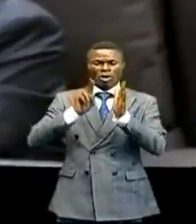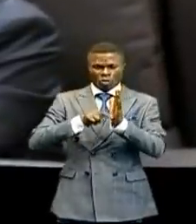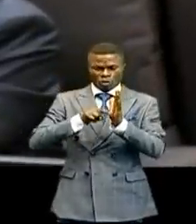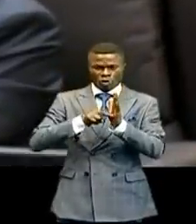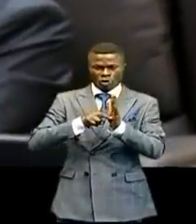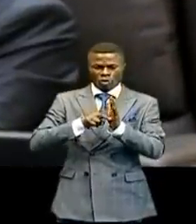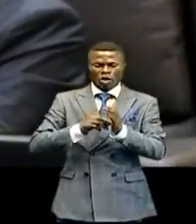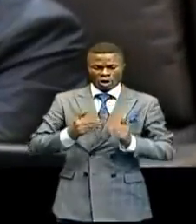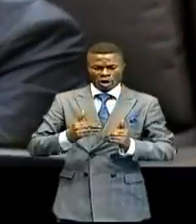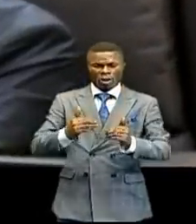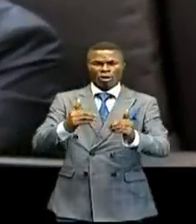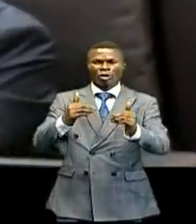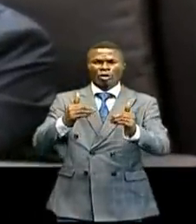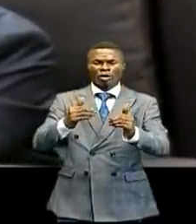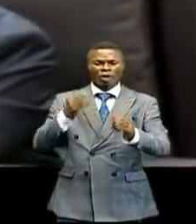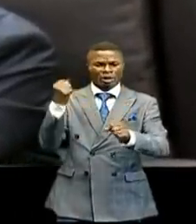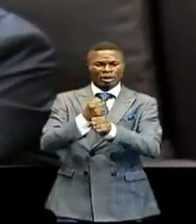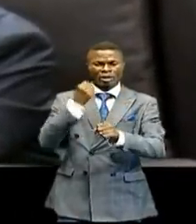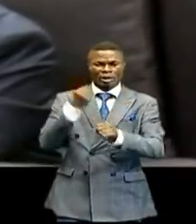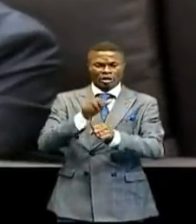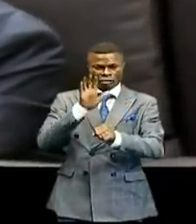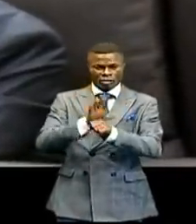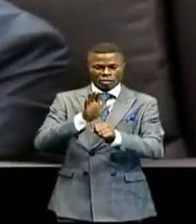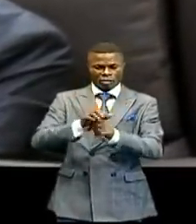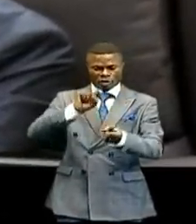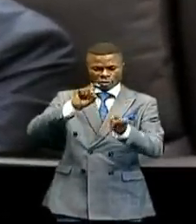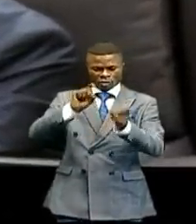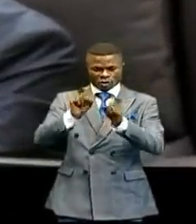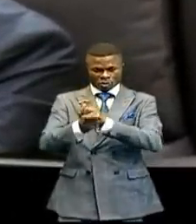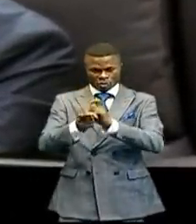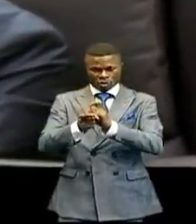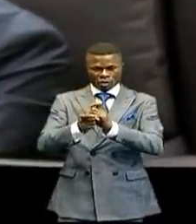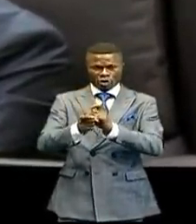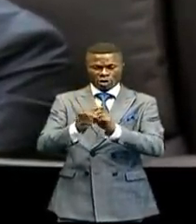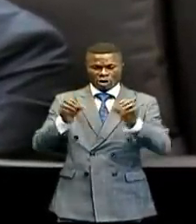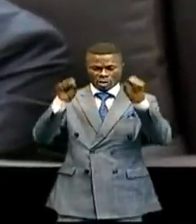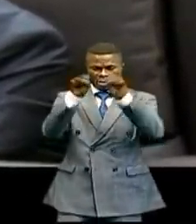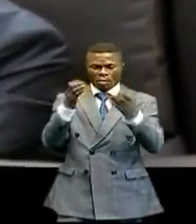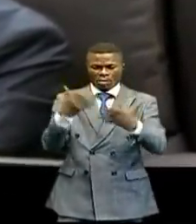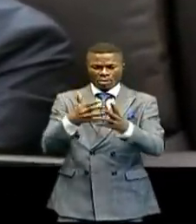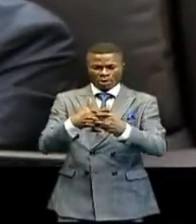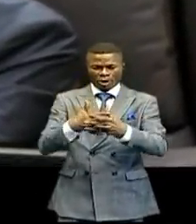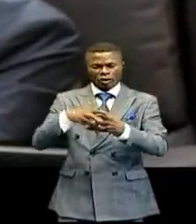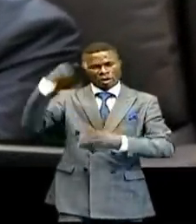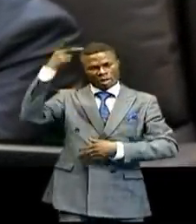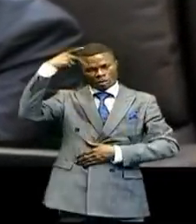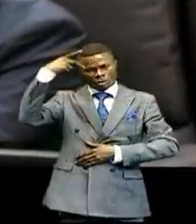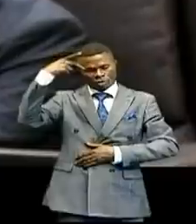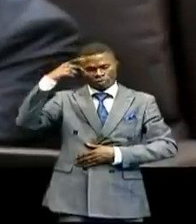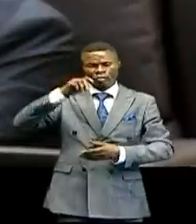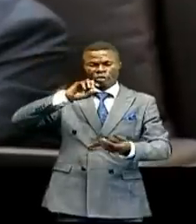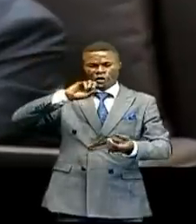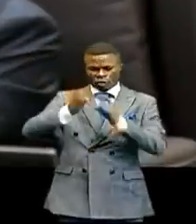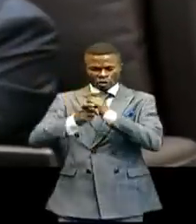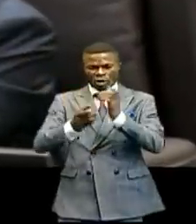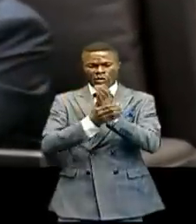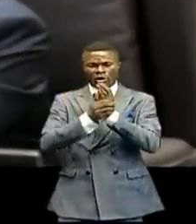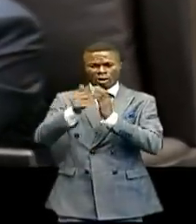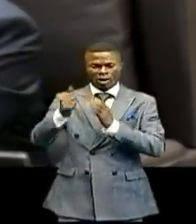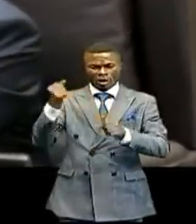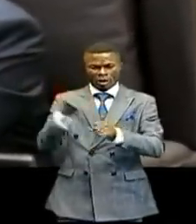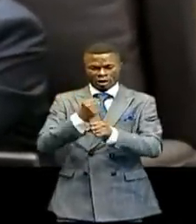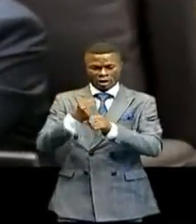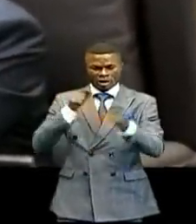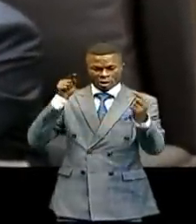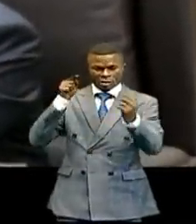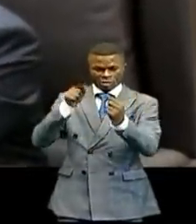faire dans sa suite un travail sur la redynamisation de notre machine diplomatique et la requalification de son action